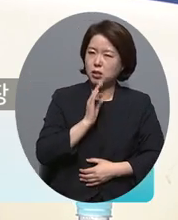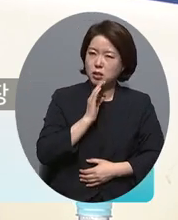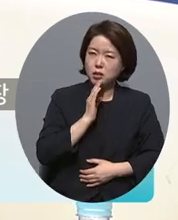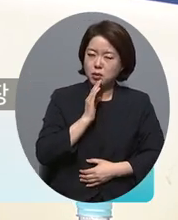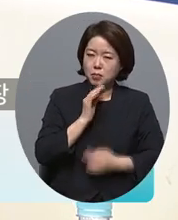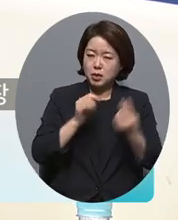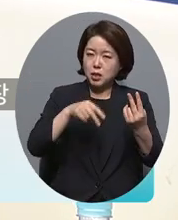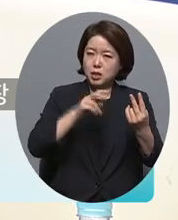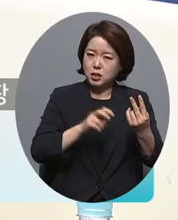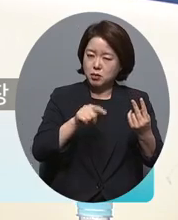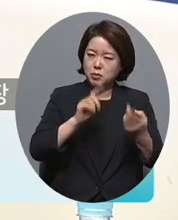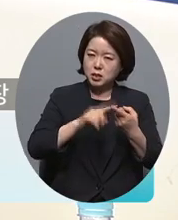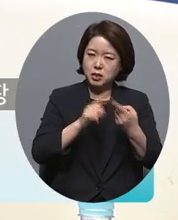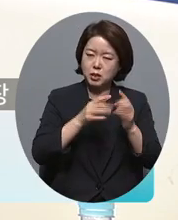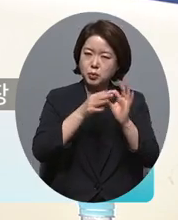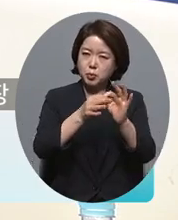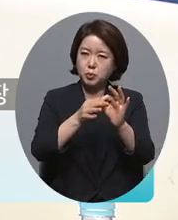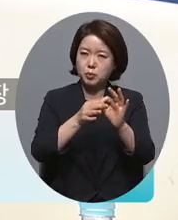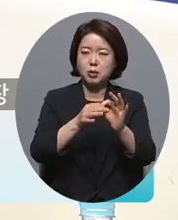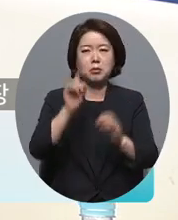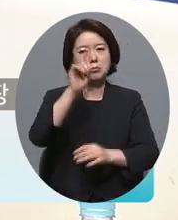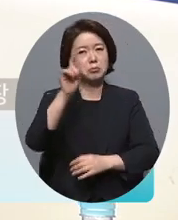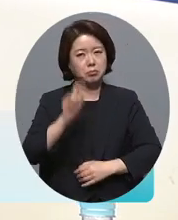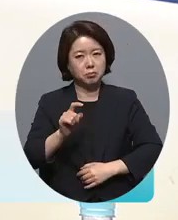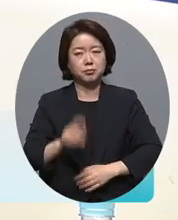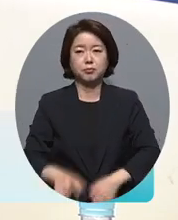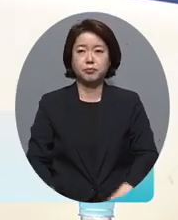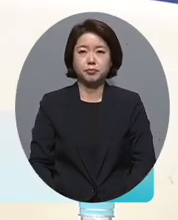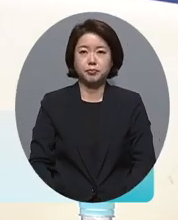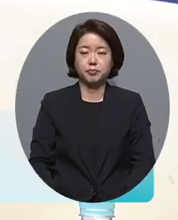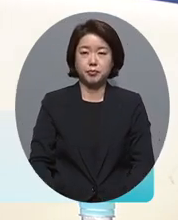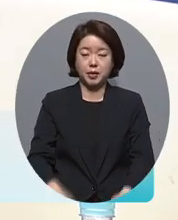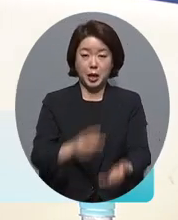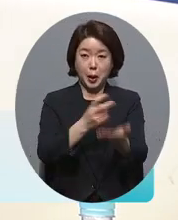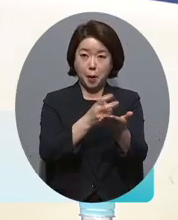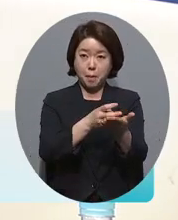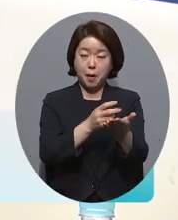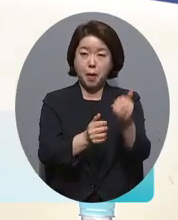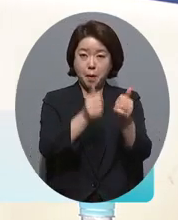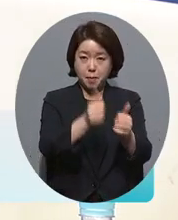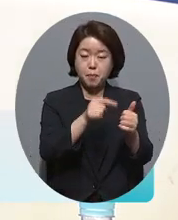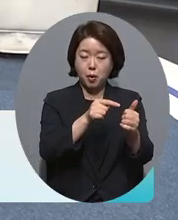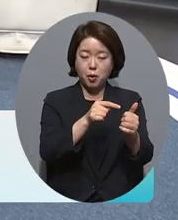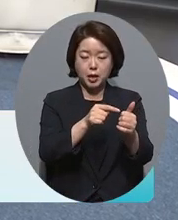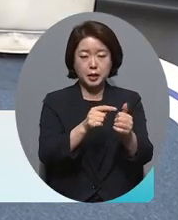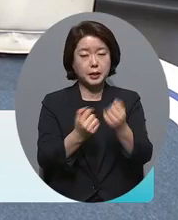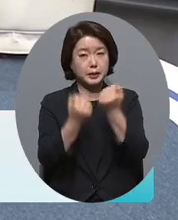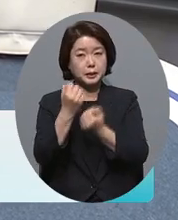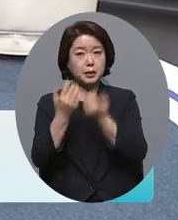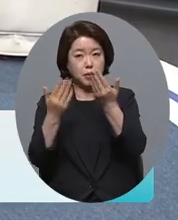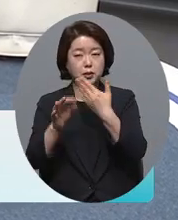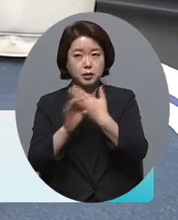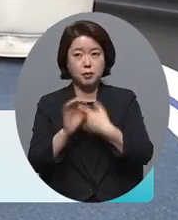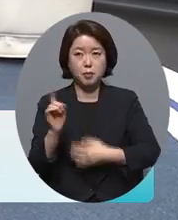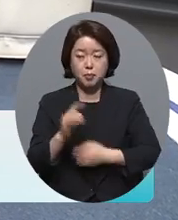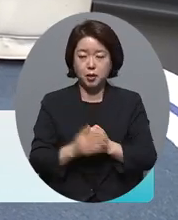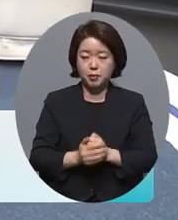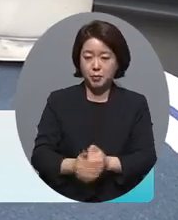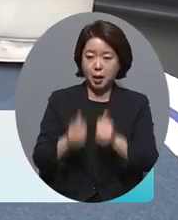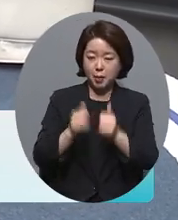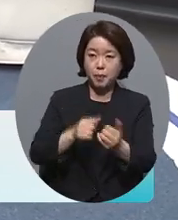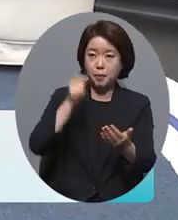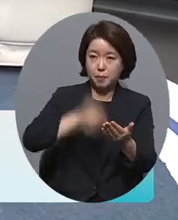2심에서도 그대로 될 것인지 저도 궁금합니다 법적으로 조금 설명드리자면 이제 법원에 그